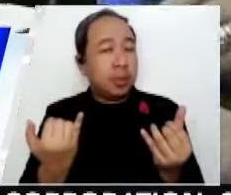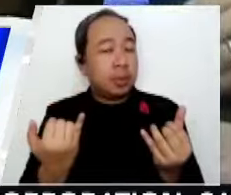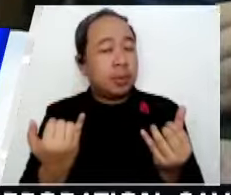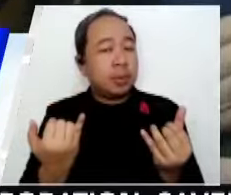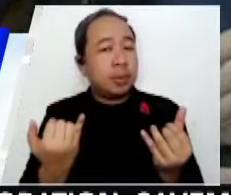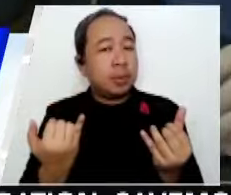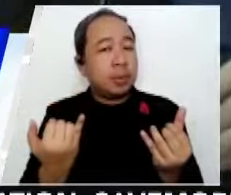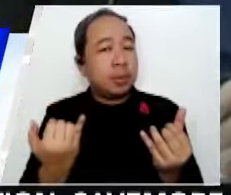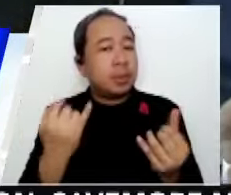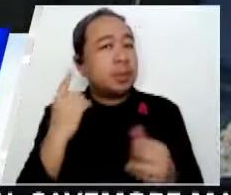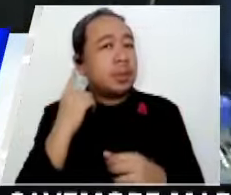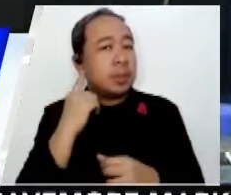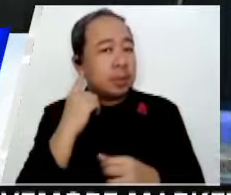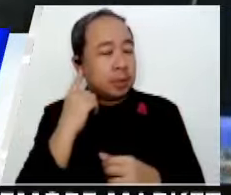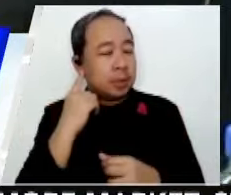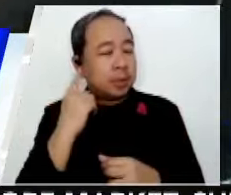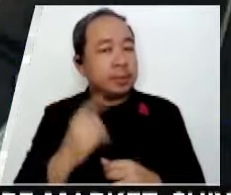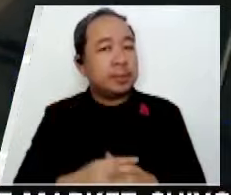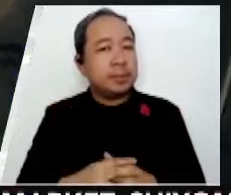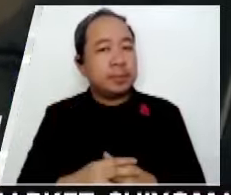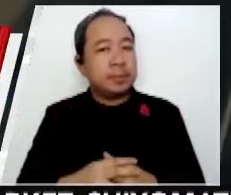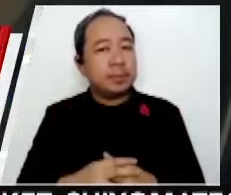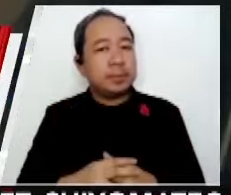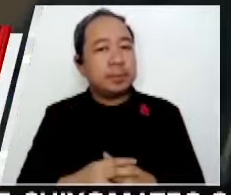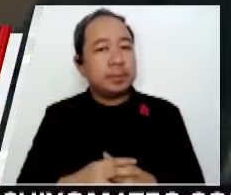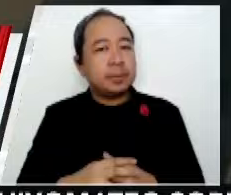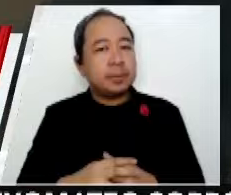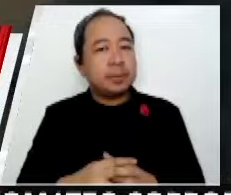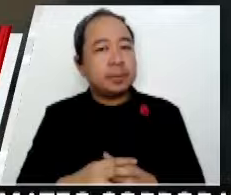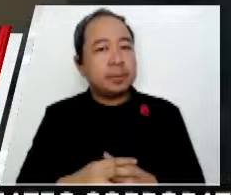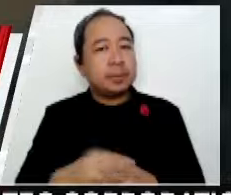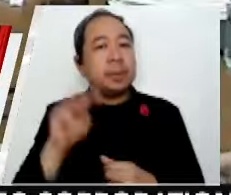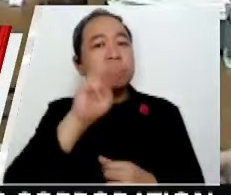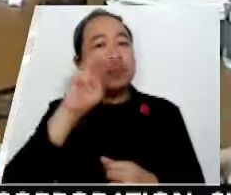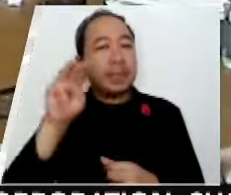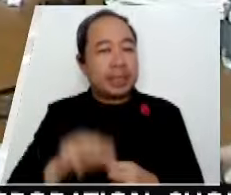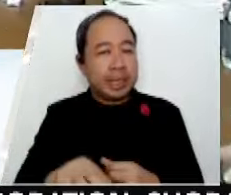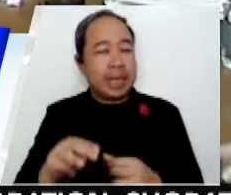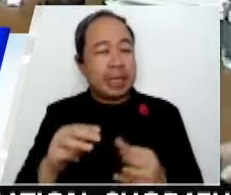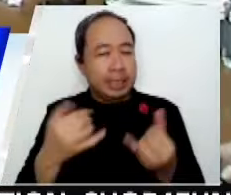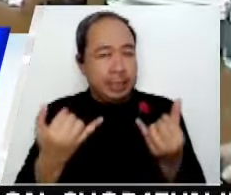is hereby approved that Metro Manila is now in a state of calamity.